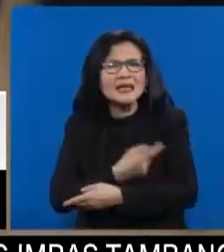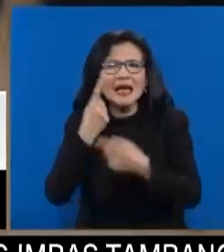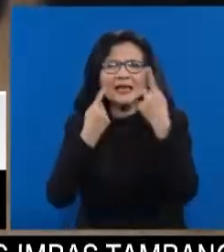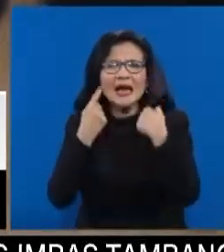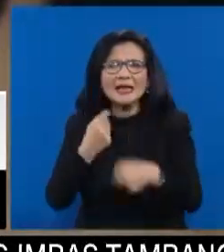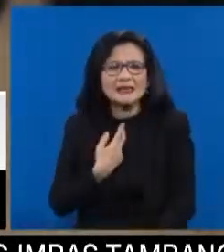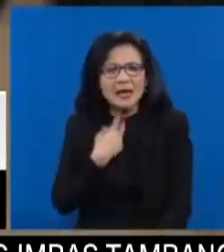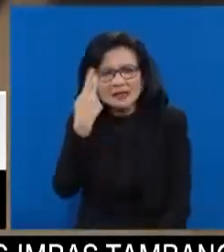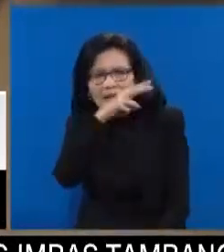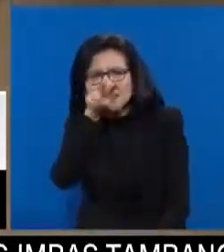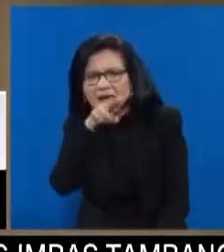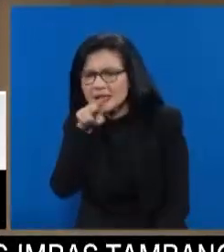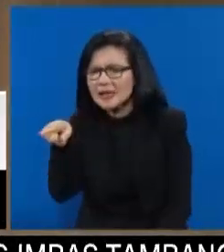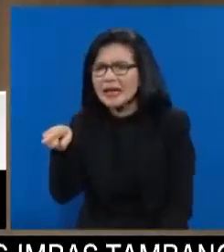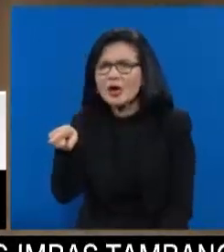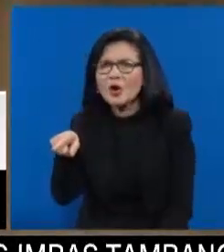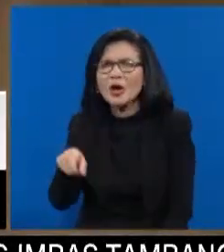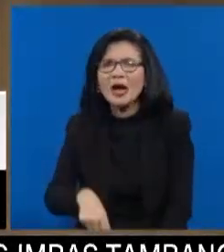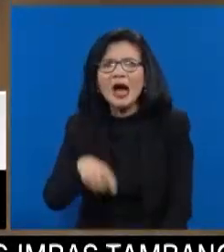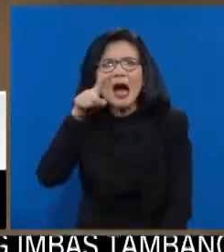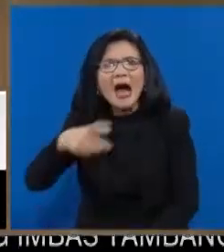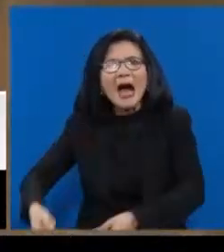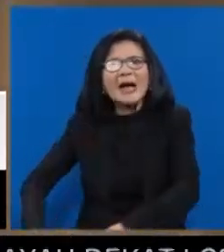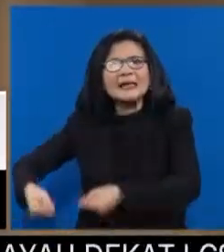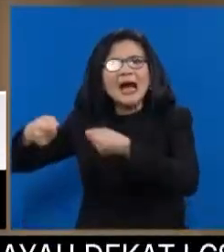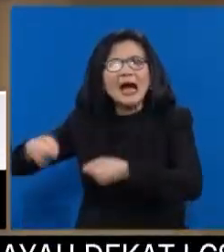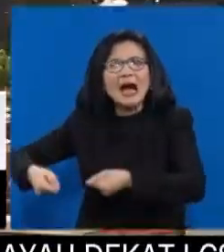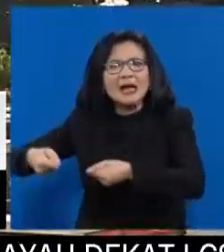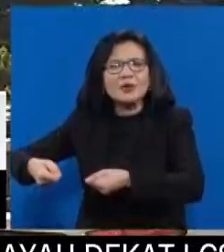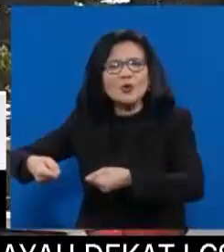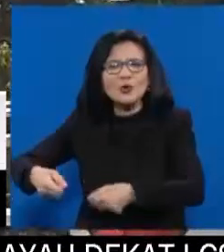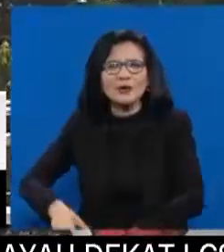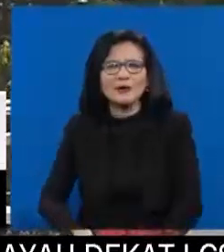saya tengok, karung terkecil tapi nggak diikat.